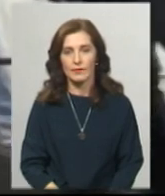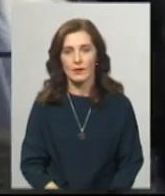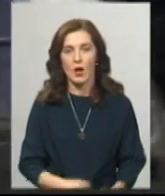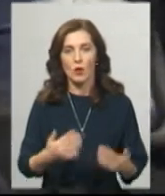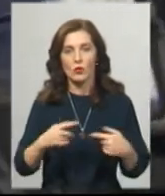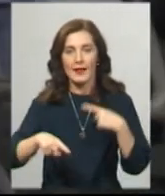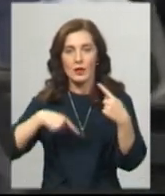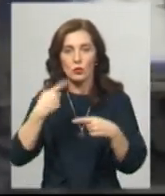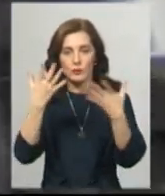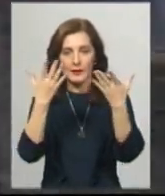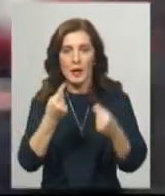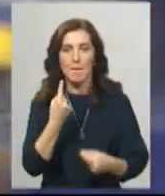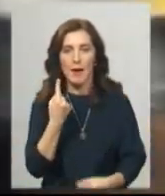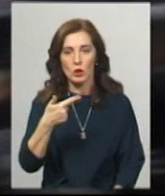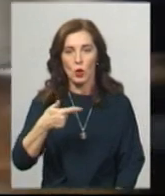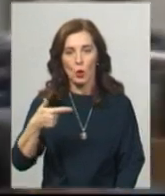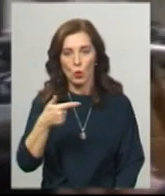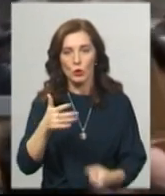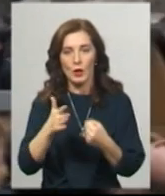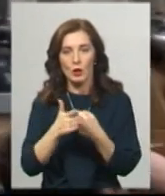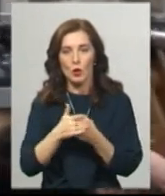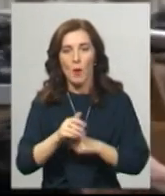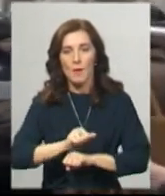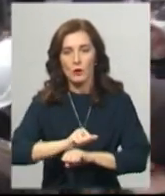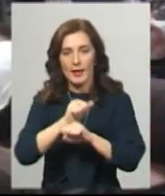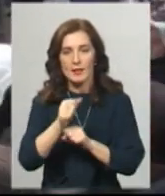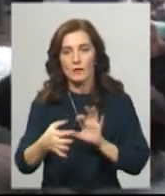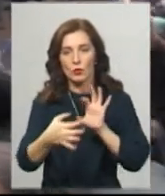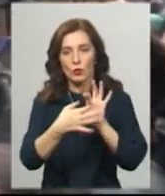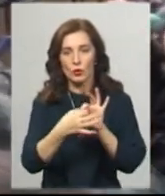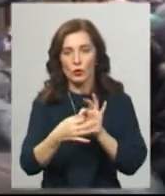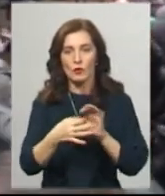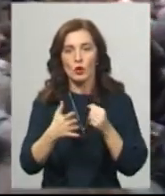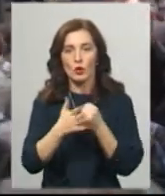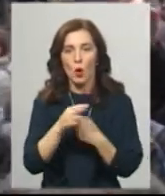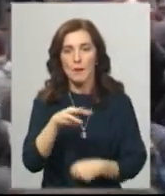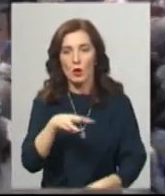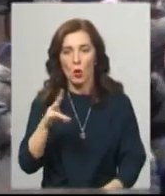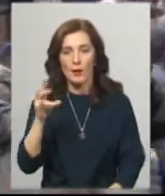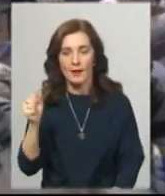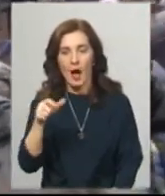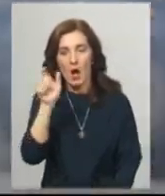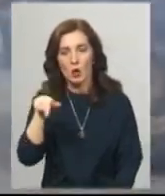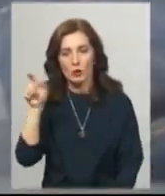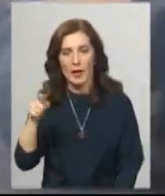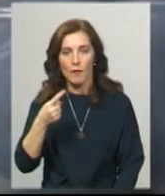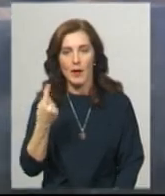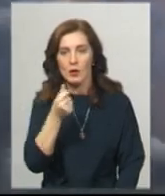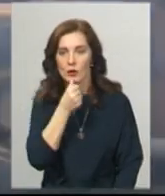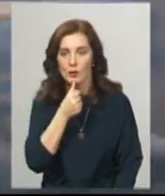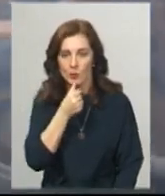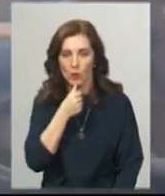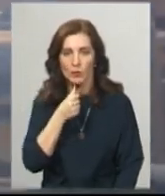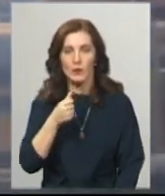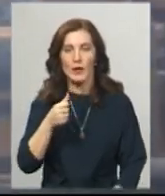Уже наступного дня, 1 грудня, до протестів долучилося від 500 тисяч до 1 мільйона людей. Тоді ж уперше спробували штурмувати